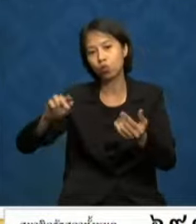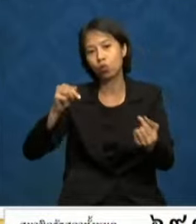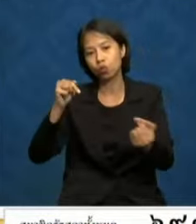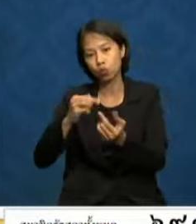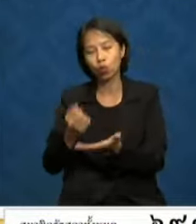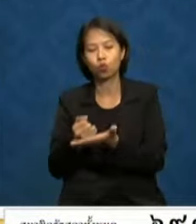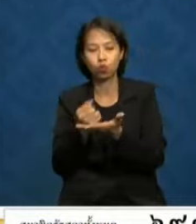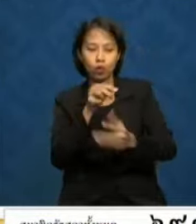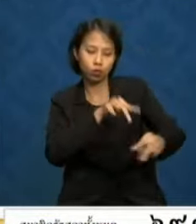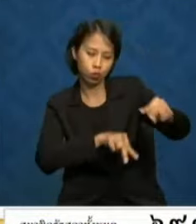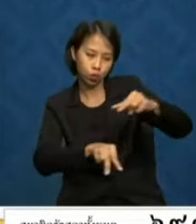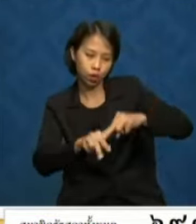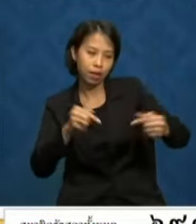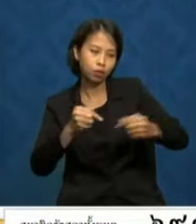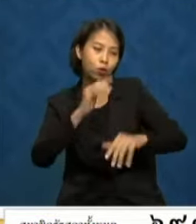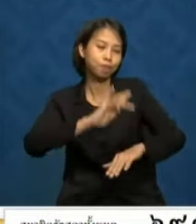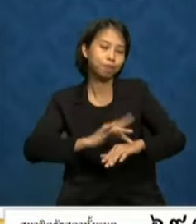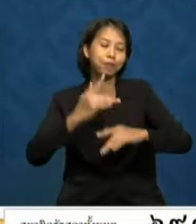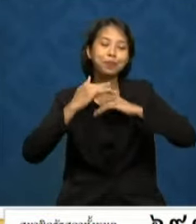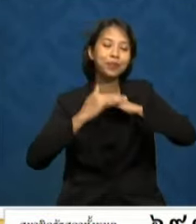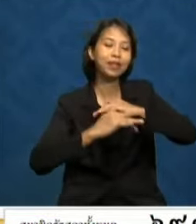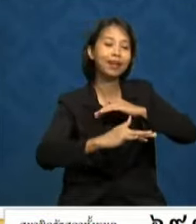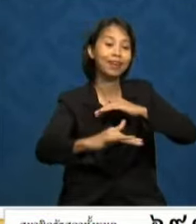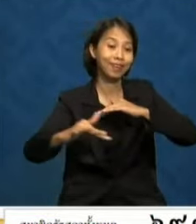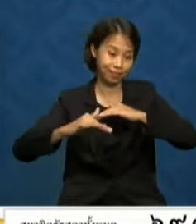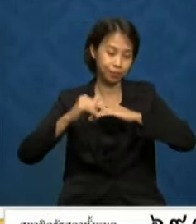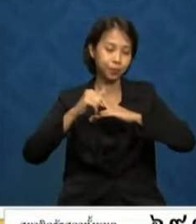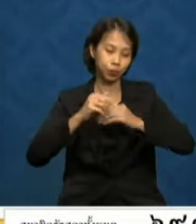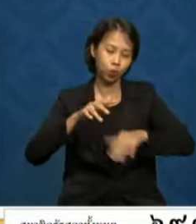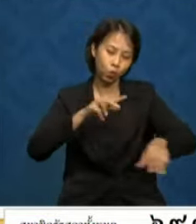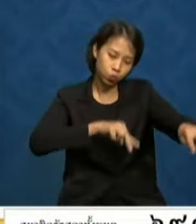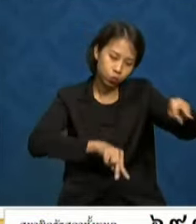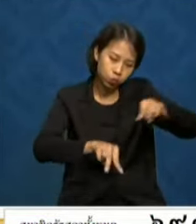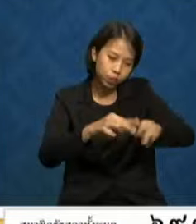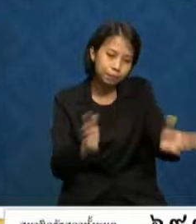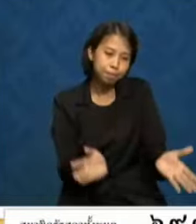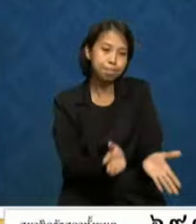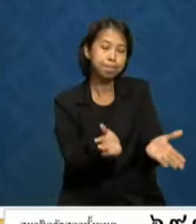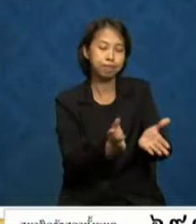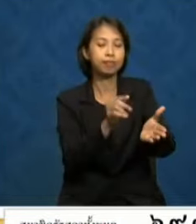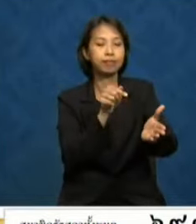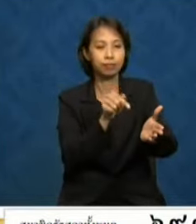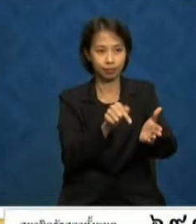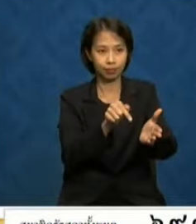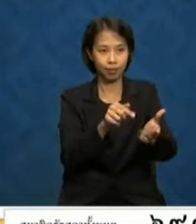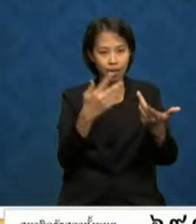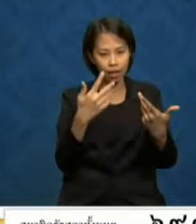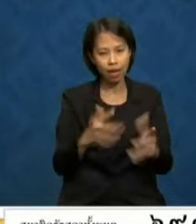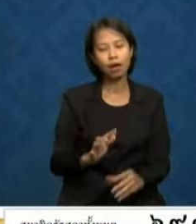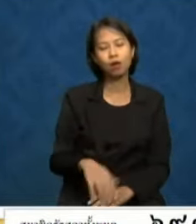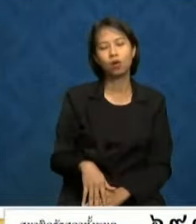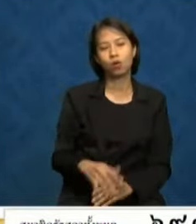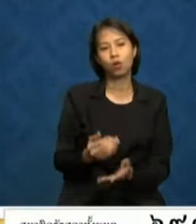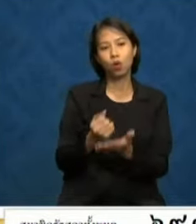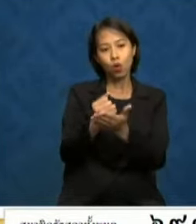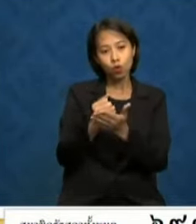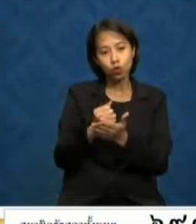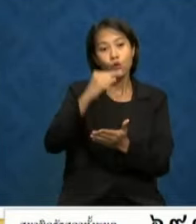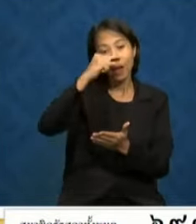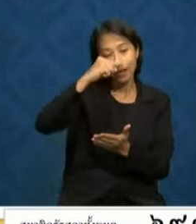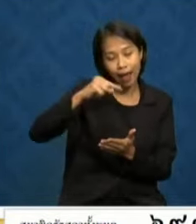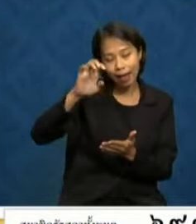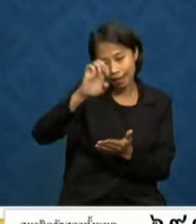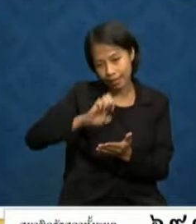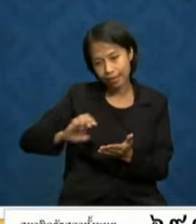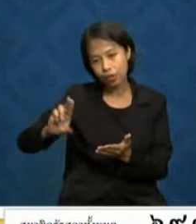รักษ์และก็บริหารจัดการทรัพยากรทางทะเลอย่างยั่งยืนและเป็นเครื่องเป็นเวทีที่ทำให้ไทยกับ EU เนี่ย